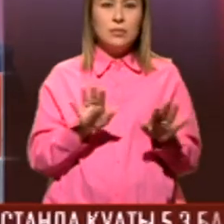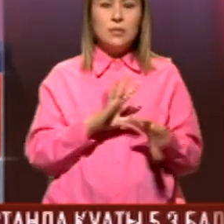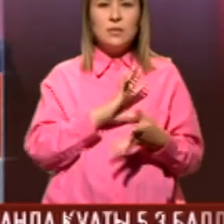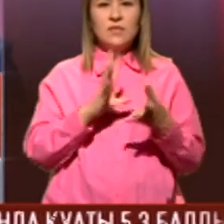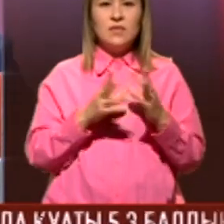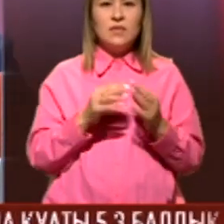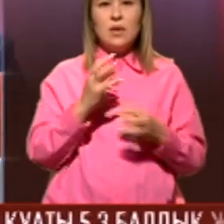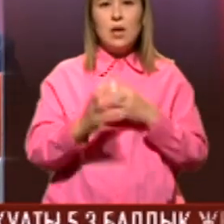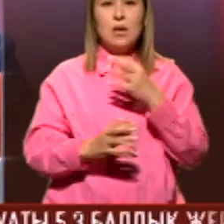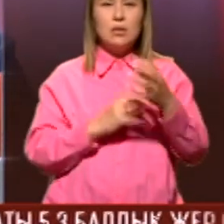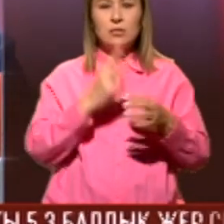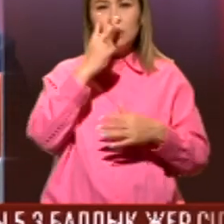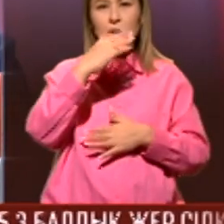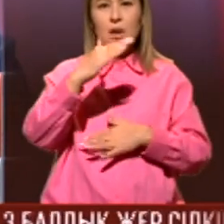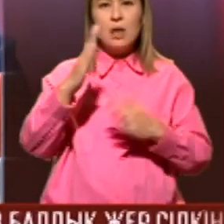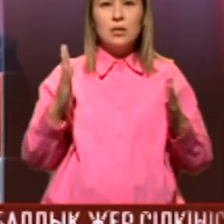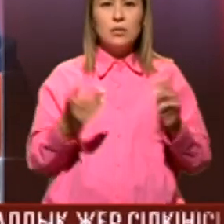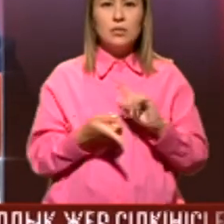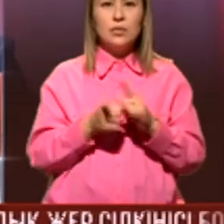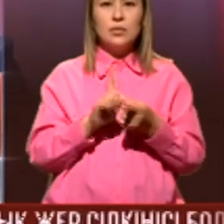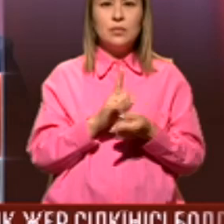әлемнің геосаяси картинасы өзгеріп жатыр.